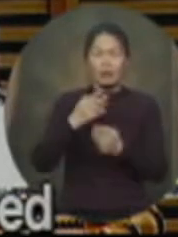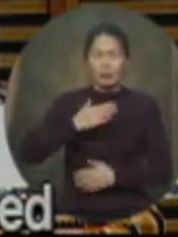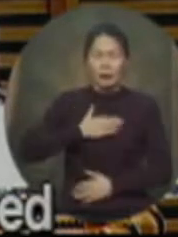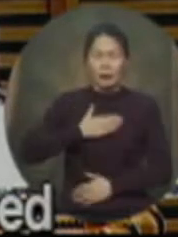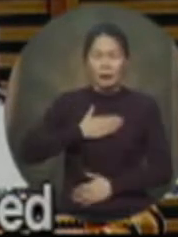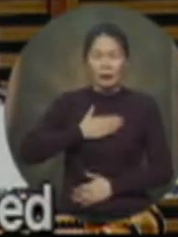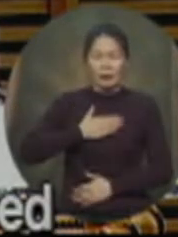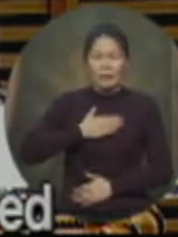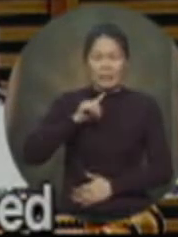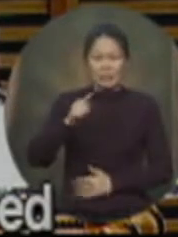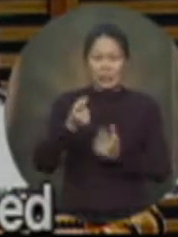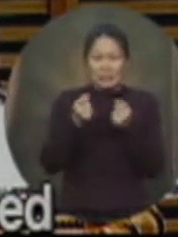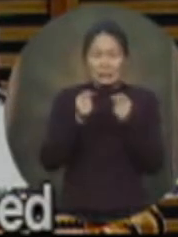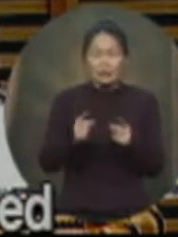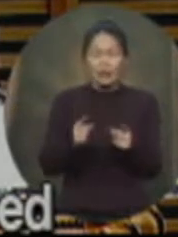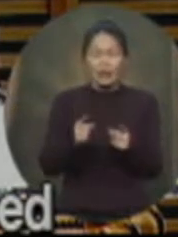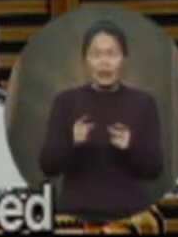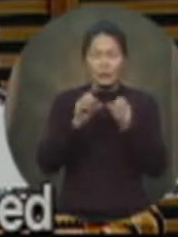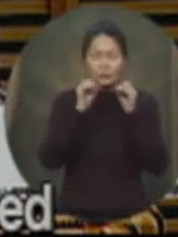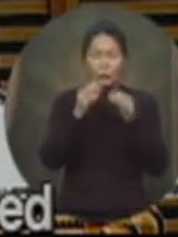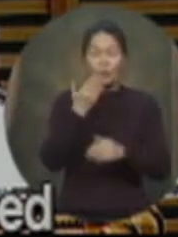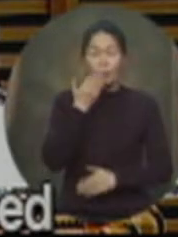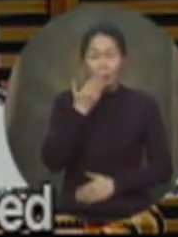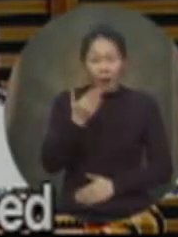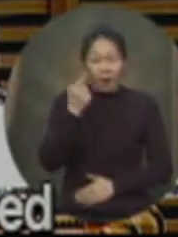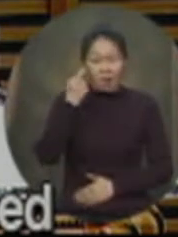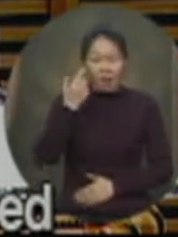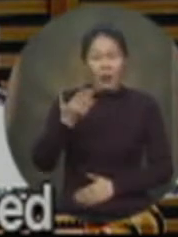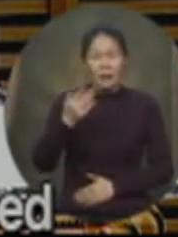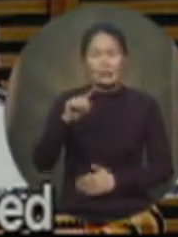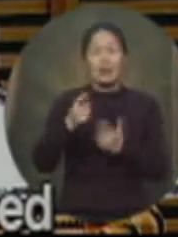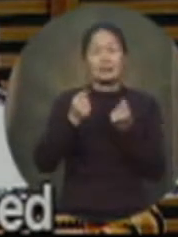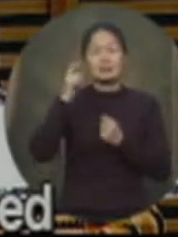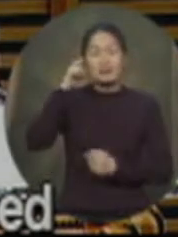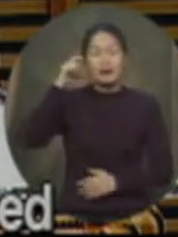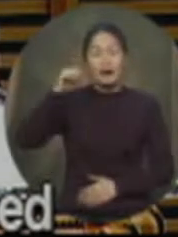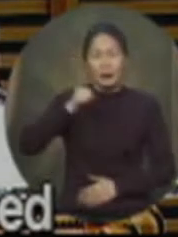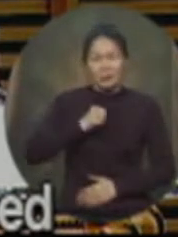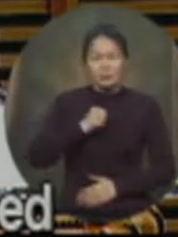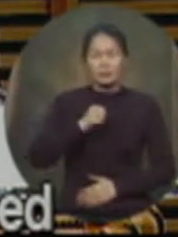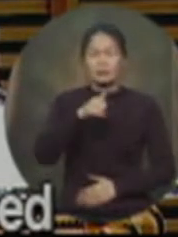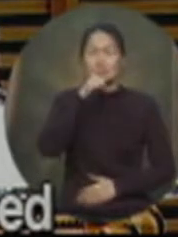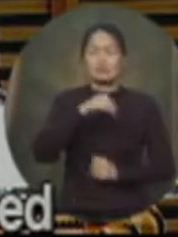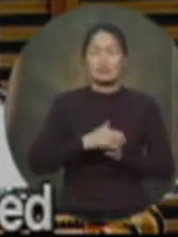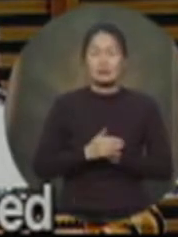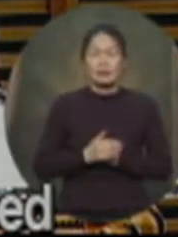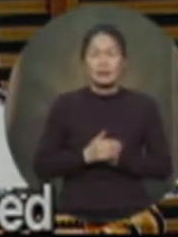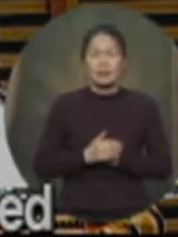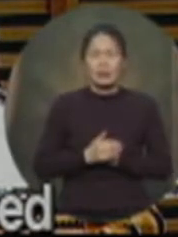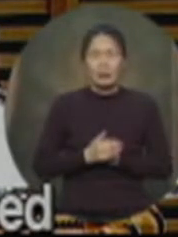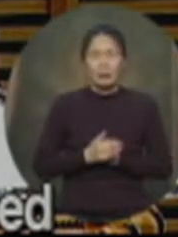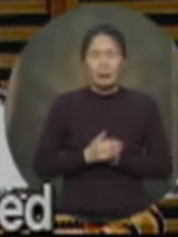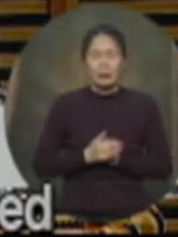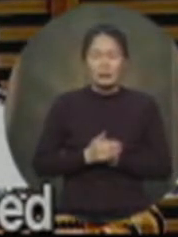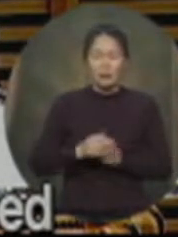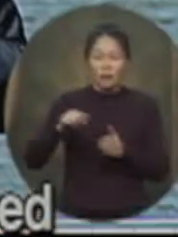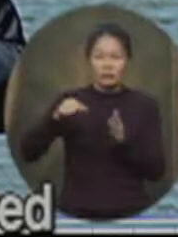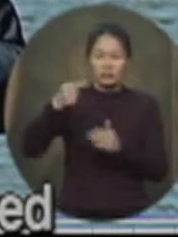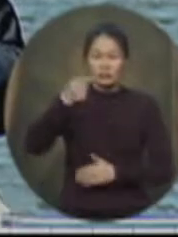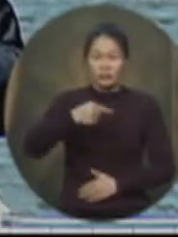이런 기회 때 전도를 할 수 있을까 이런 생각을 하고 있었어요 그 전 부장이